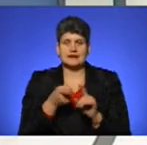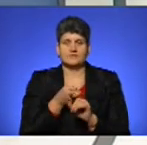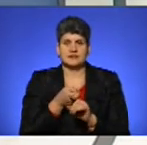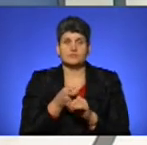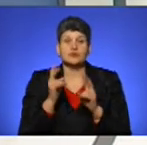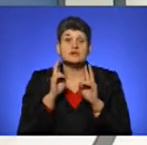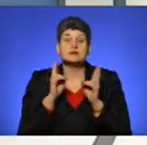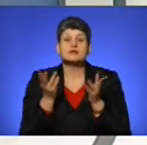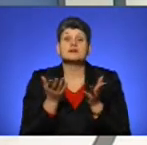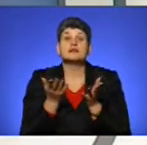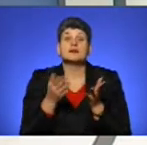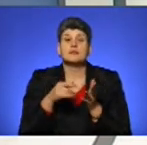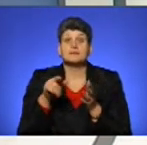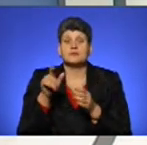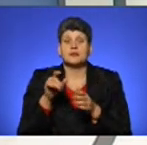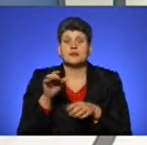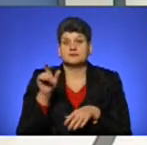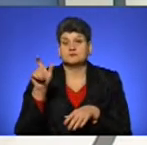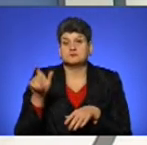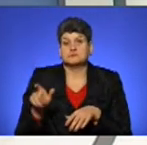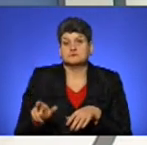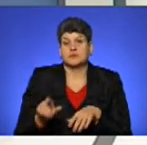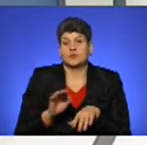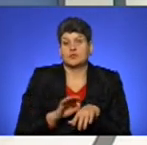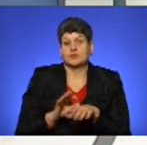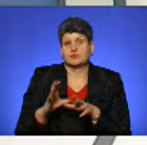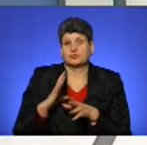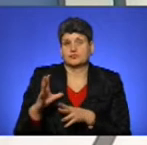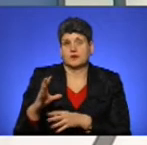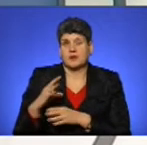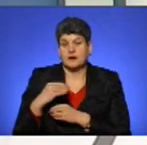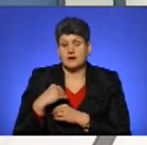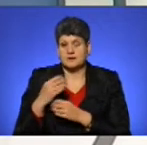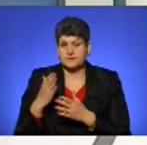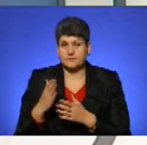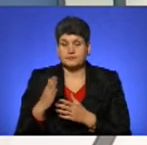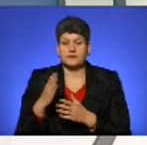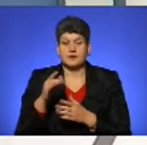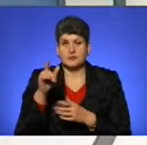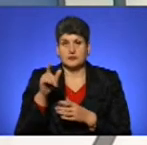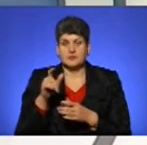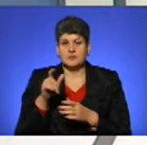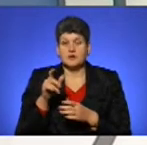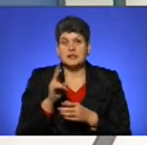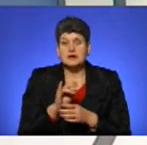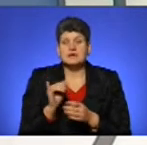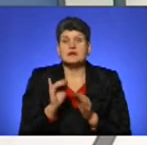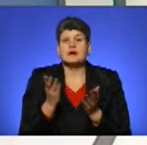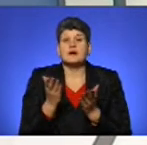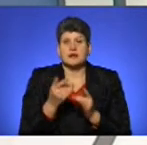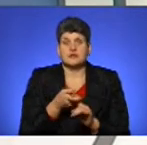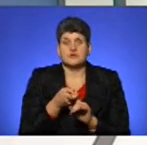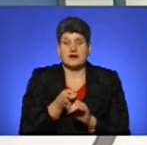з яким хворим сконтактував ослаблений організм ВІЛ-інфікованої людини і яка